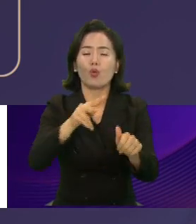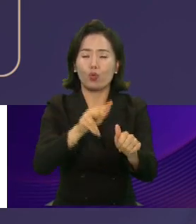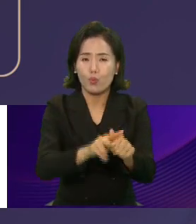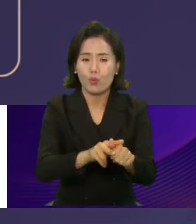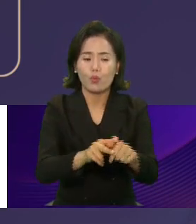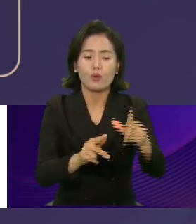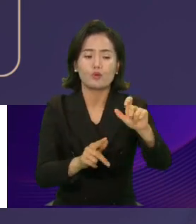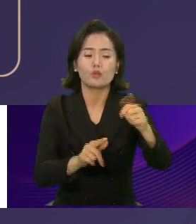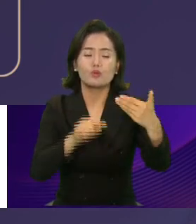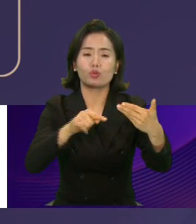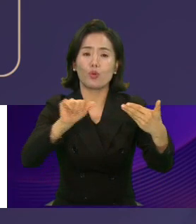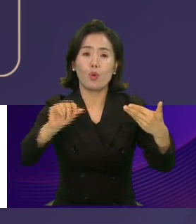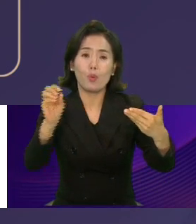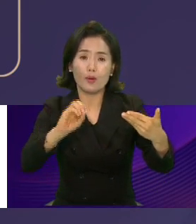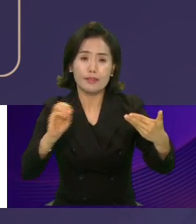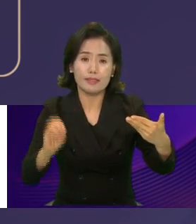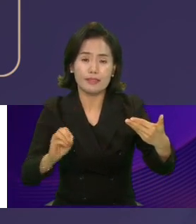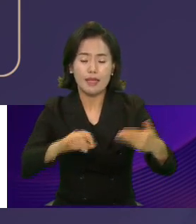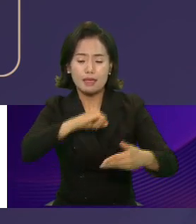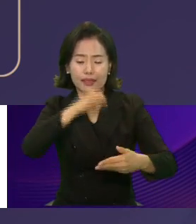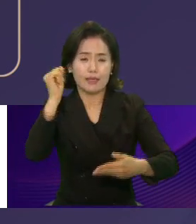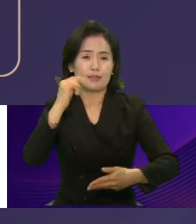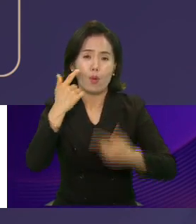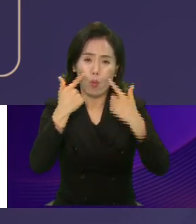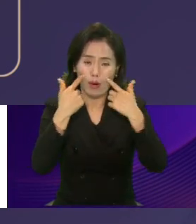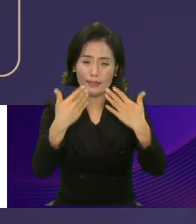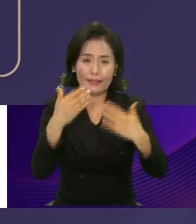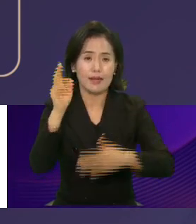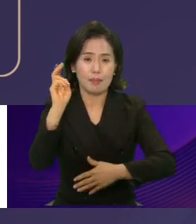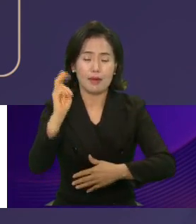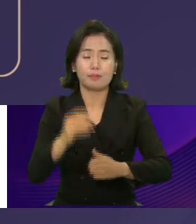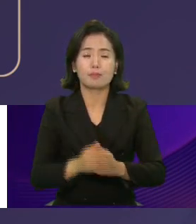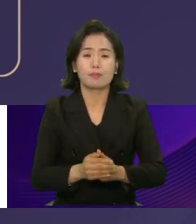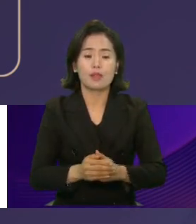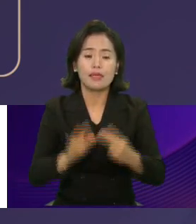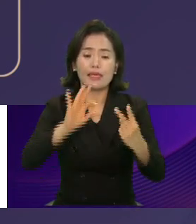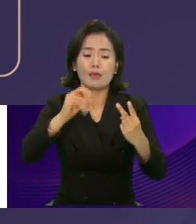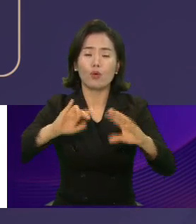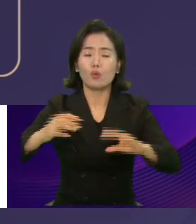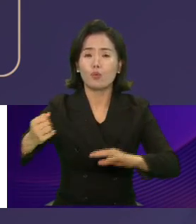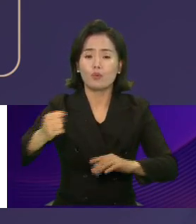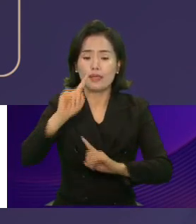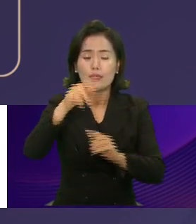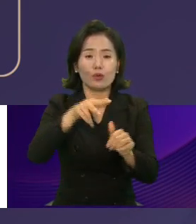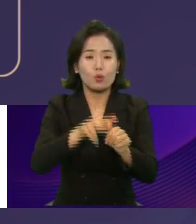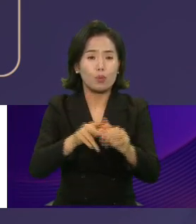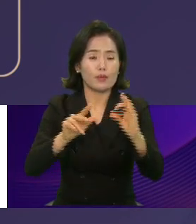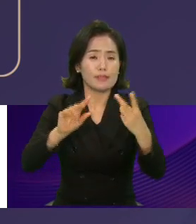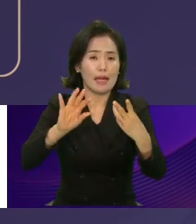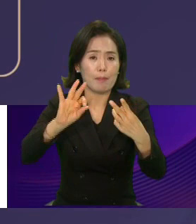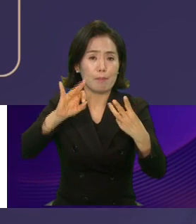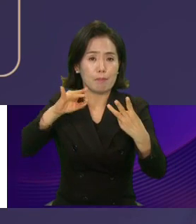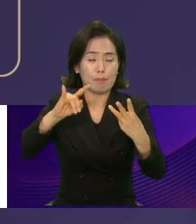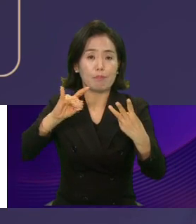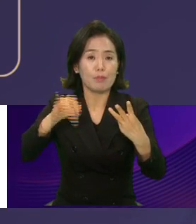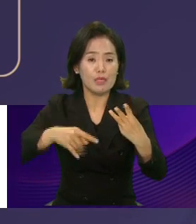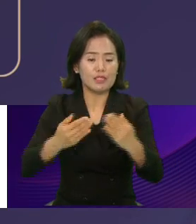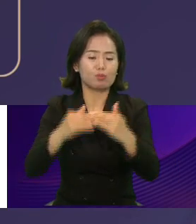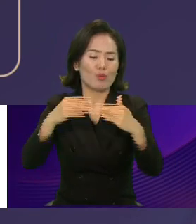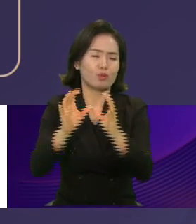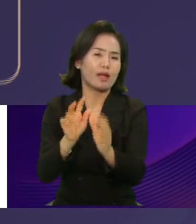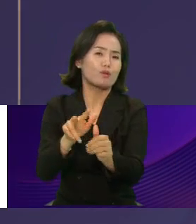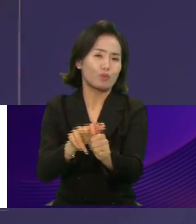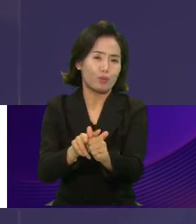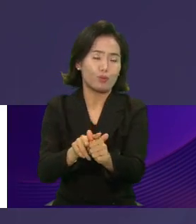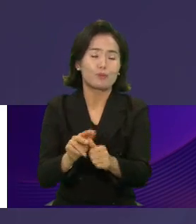후보가 69.5%로 당선이 확실시 되고 있습니다. 2위는 국민의힘 이정현 후보, 3위는 진보당 유현주 후보입니다.